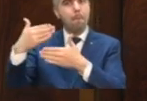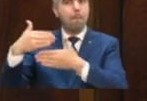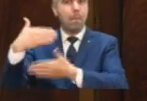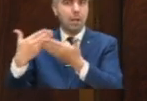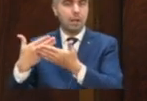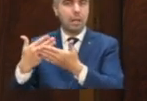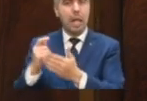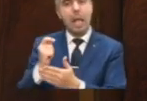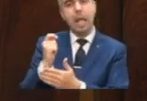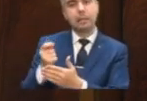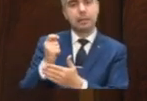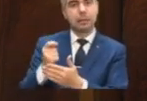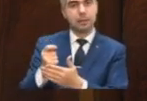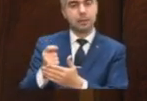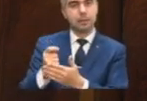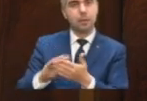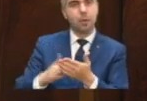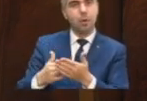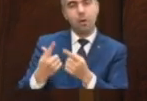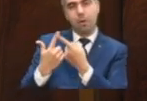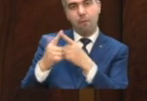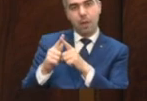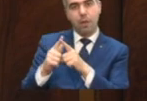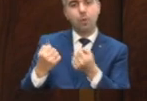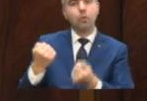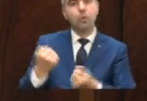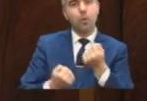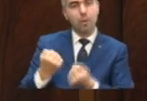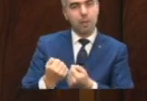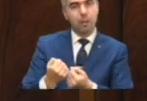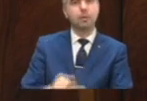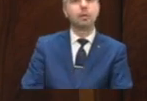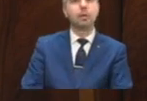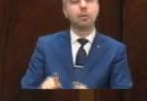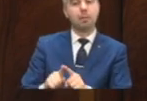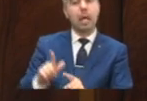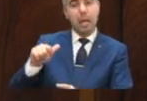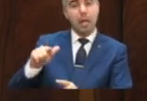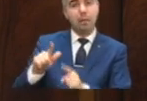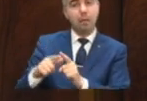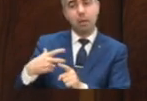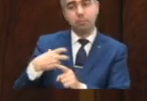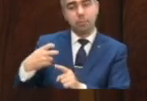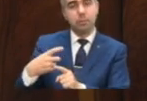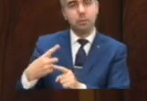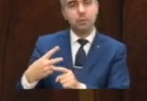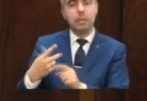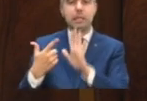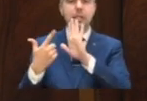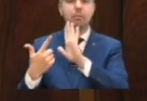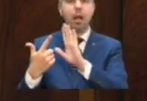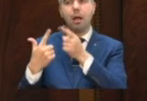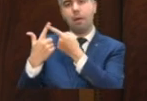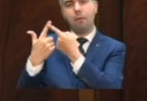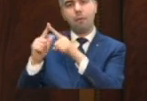الحديد كاين داك لو فيغ بلا اللي كيصلح للسيارات، كاين دابا مستثمرين، عندنا سبعه ديال القطاعات بالضبط اللي